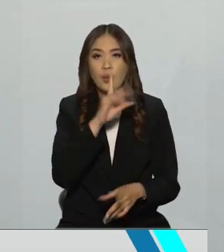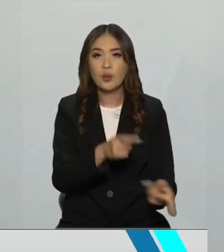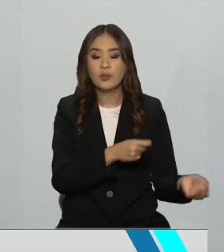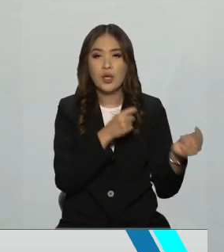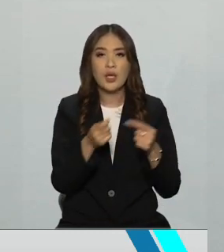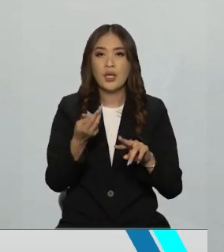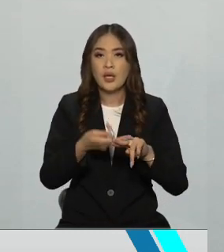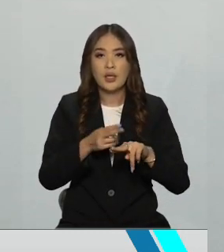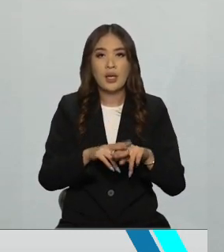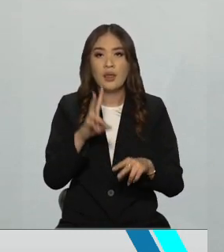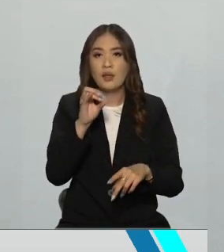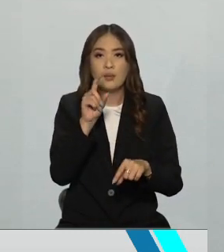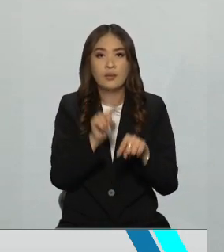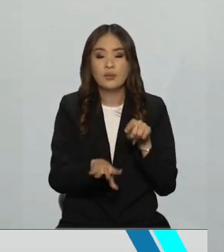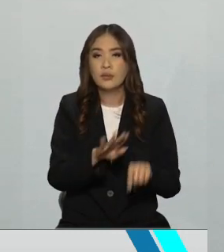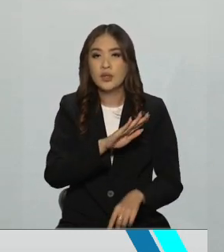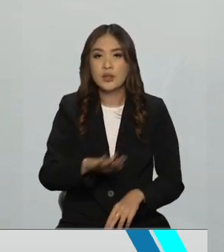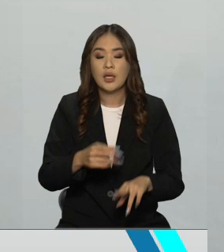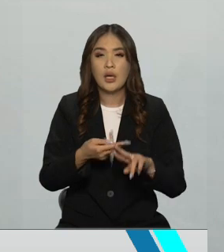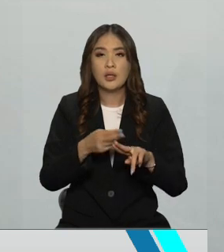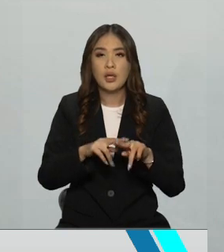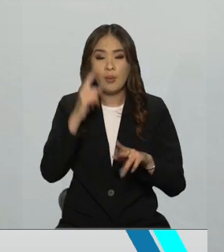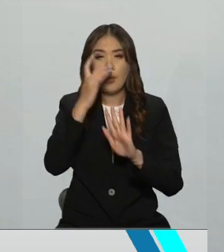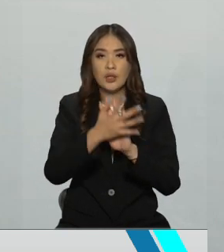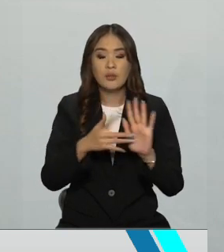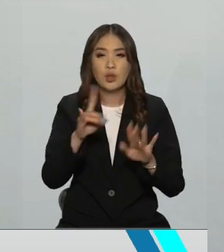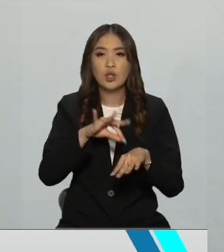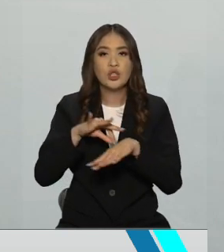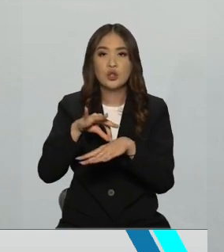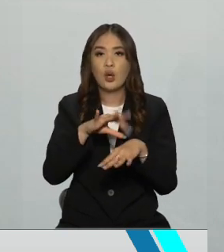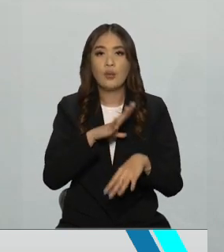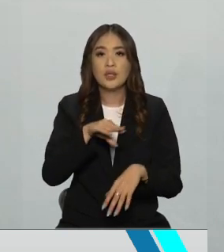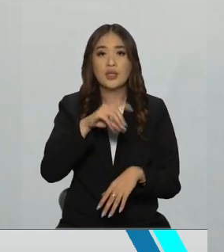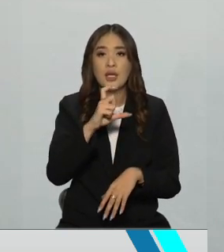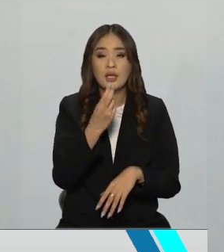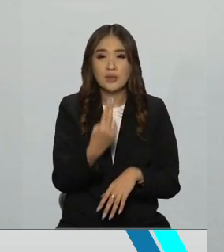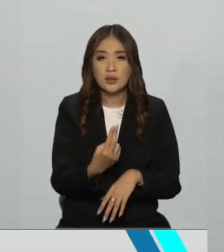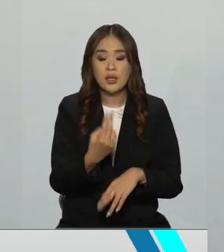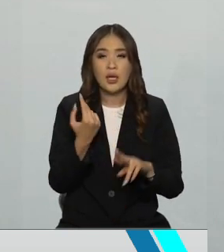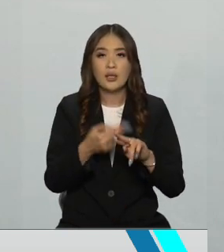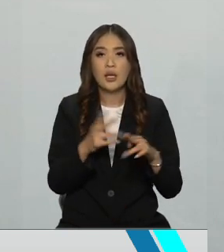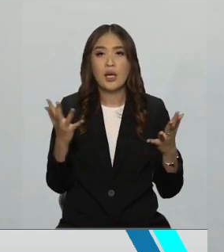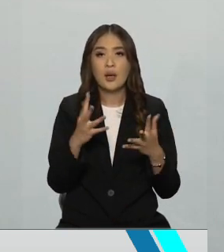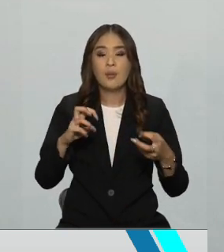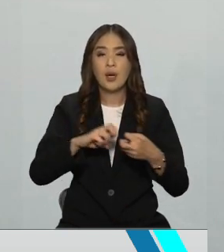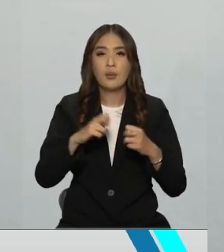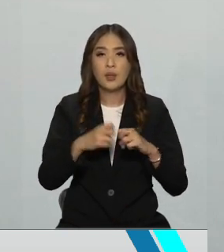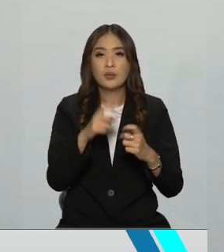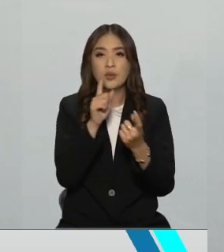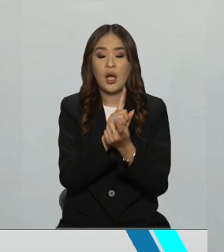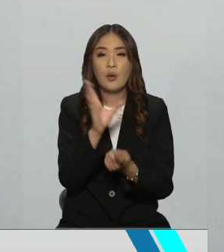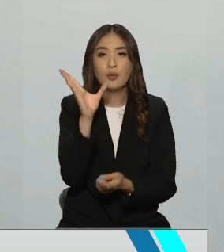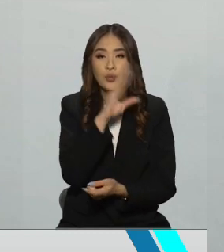быстро. То есть мы на текущий момент все прекрасно понимаем уровень изношенности ТЭЦа и с какими проблемами мы сталкиваемся.